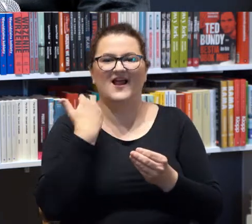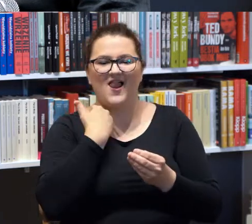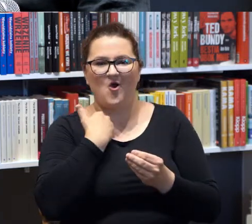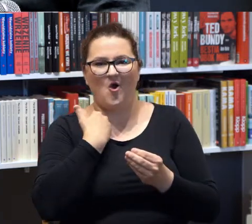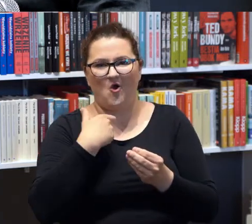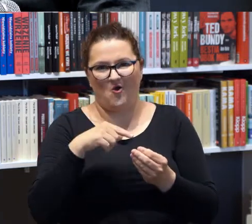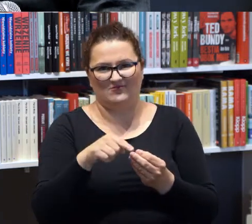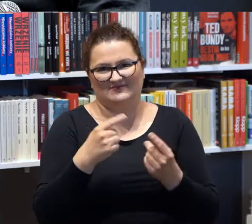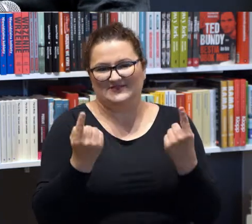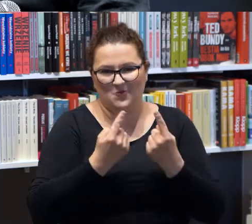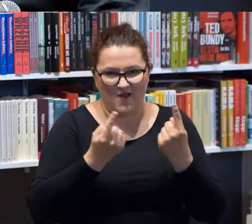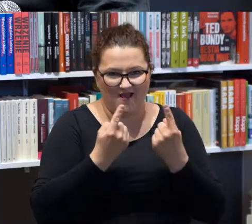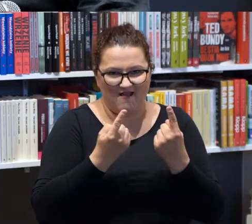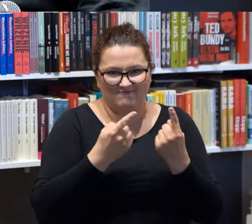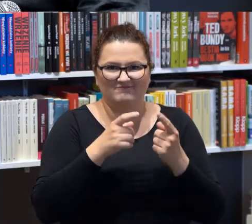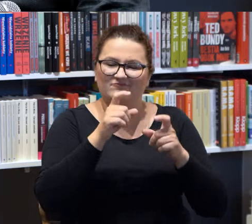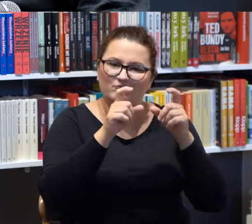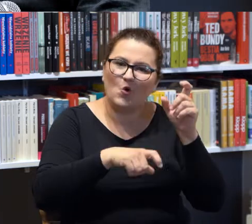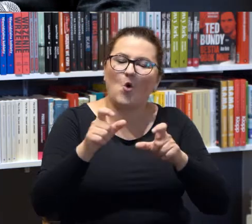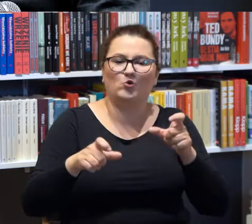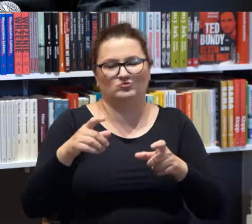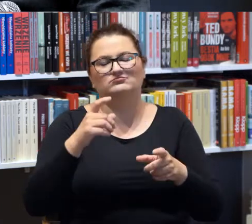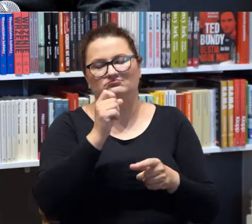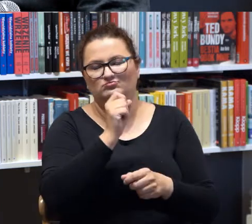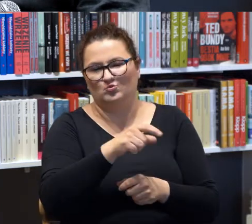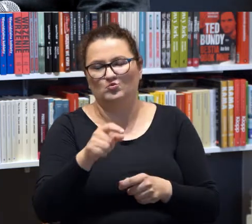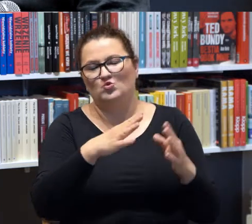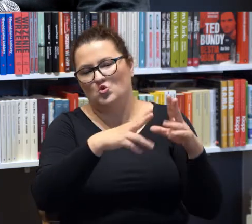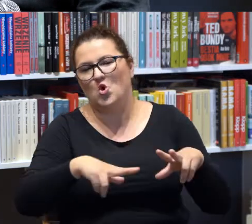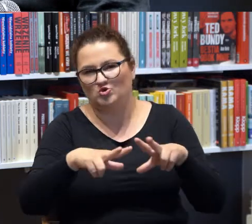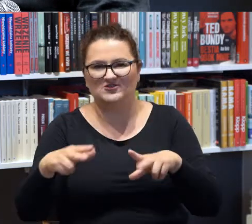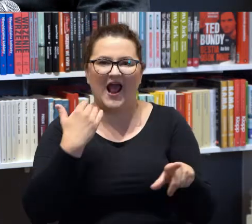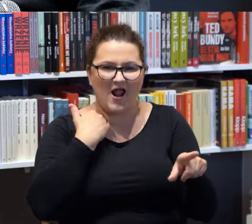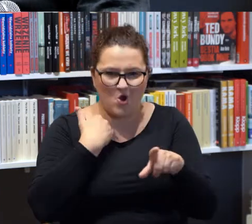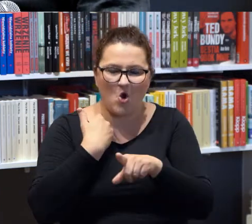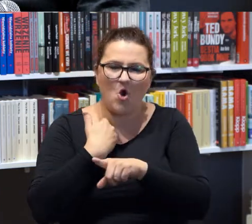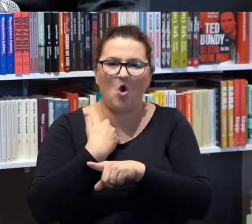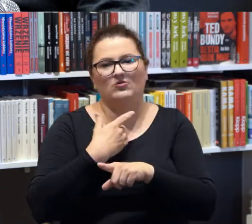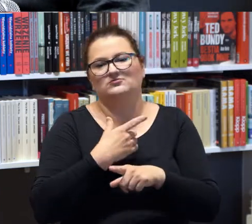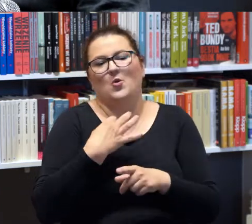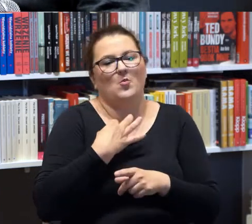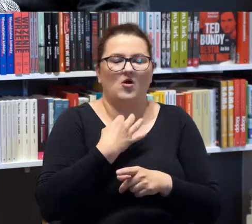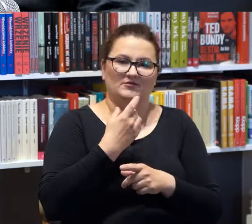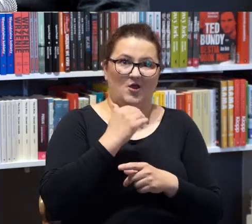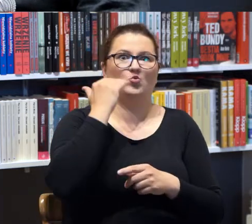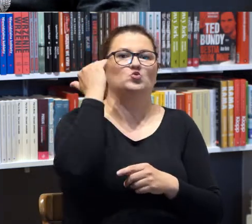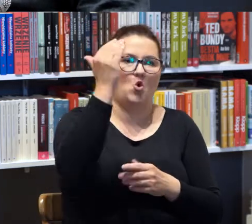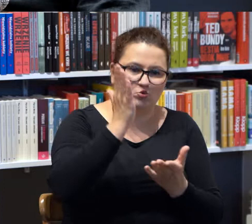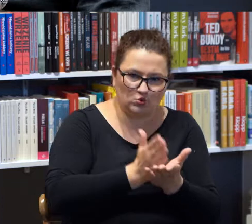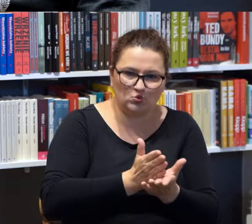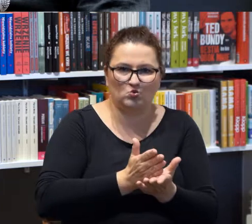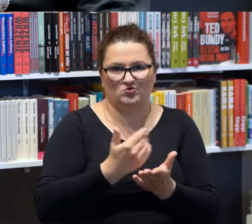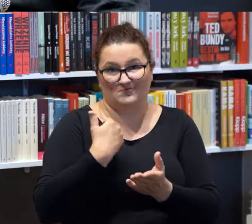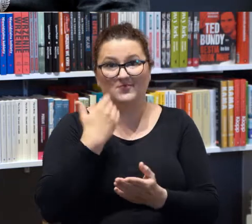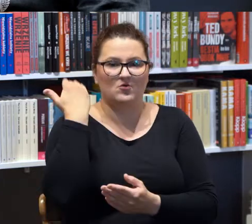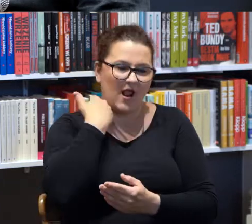to zjawisko osób, które się wychowują w domu z alkoholem, niezależnie od tego, czy one się identyfikują jako dorosłe dzieci alkoholików, czy wychowywały